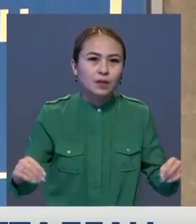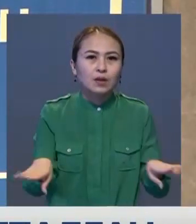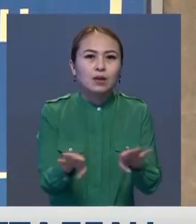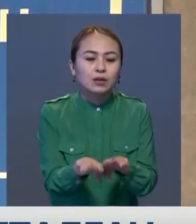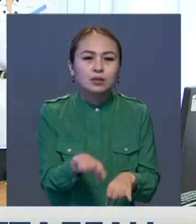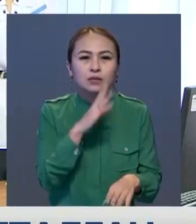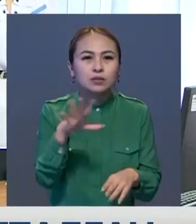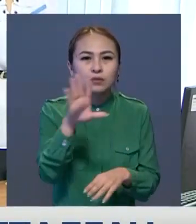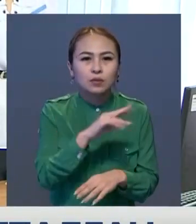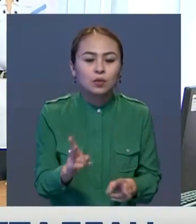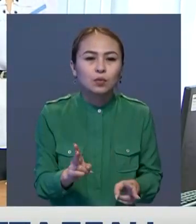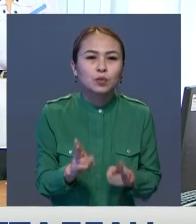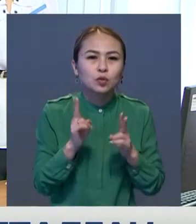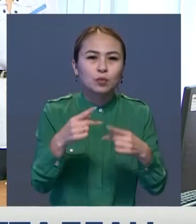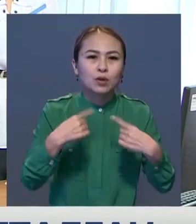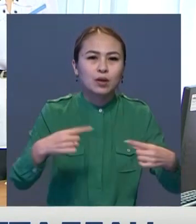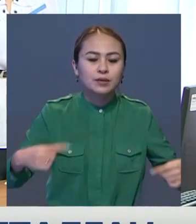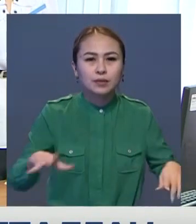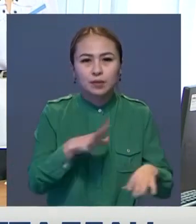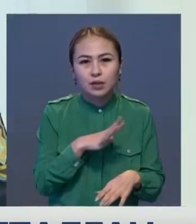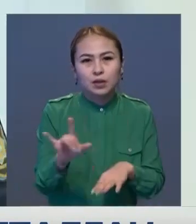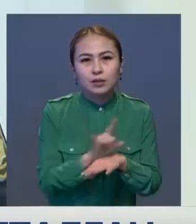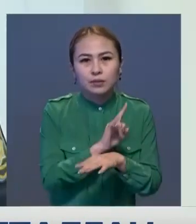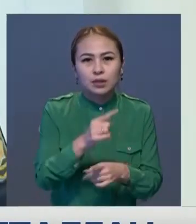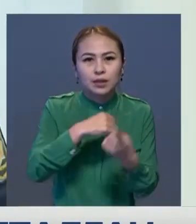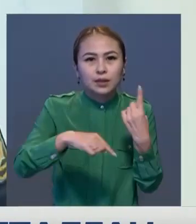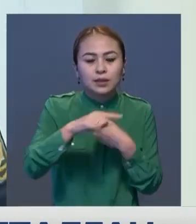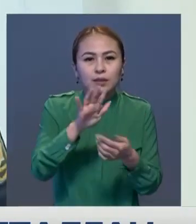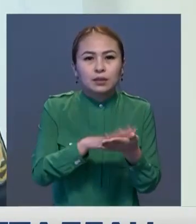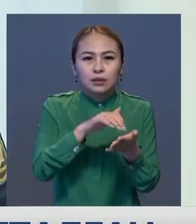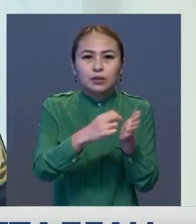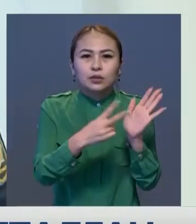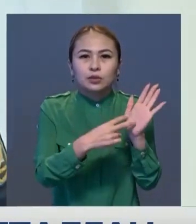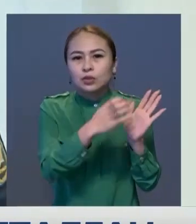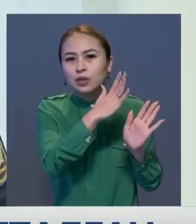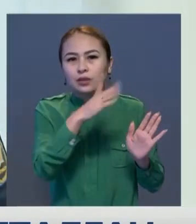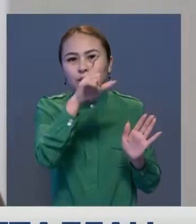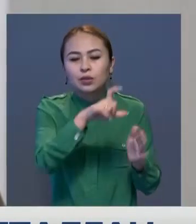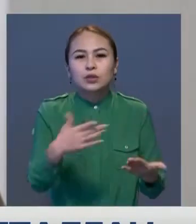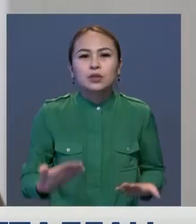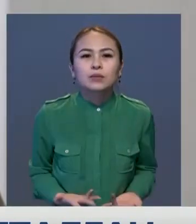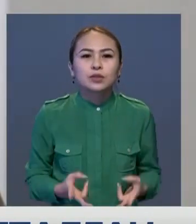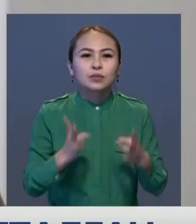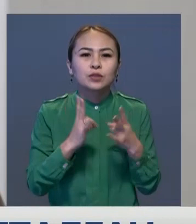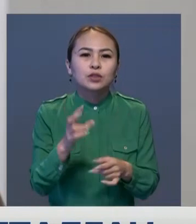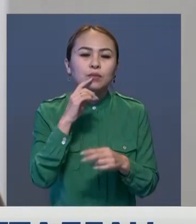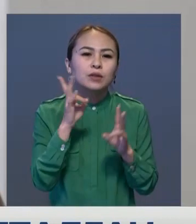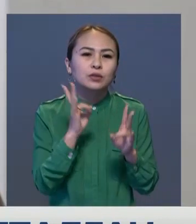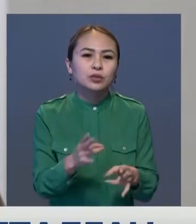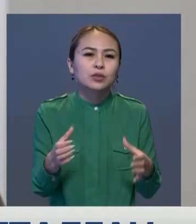төңірегіндегі қылмыс резонанс тудырған күрделі іс деп танылды. Жалған кәсіпкерлердің кесірінен 700-ден астам тұрғын зардап